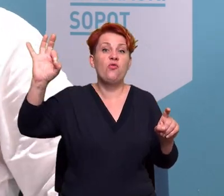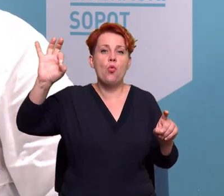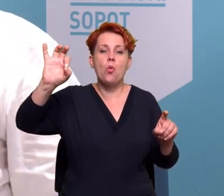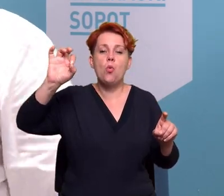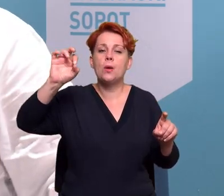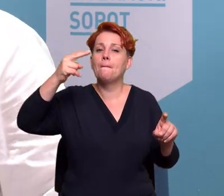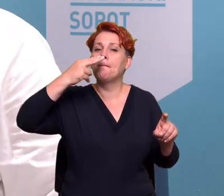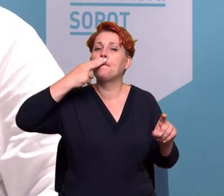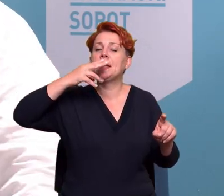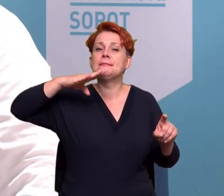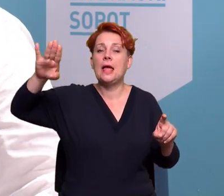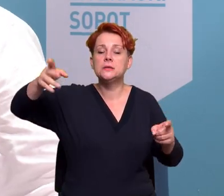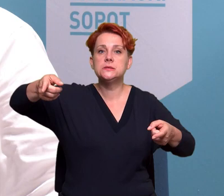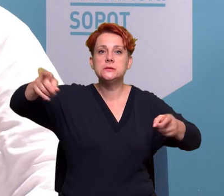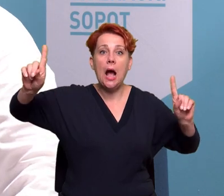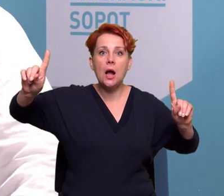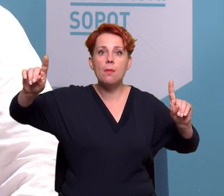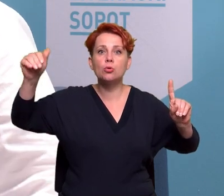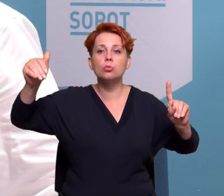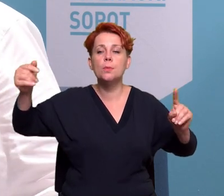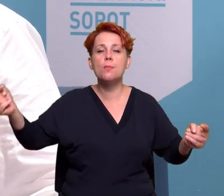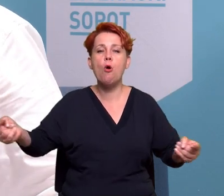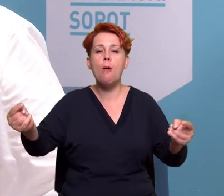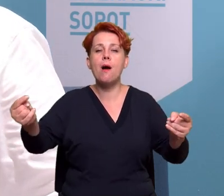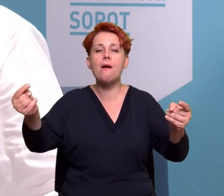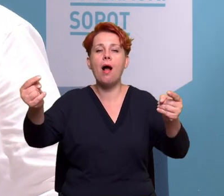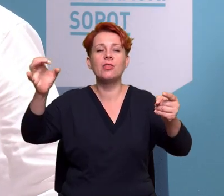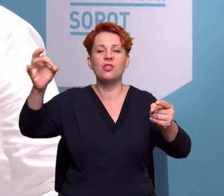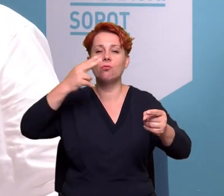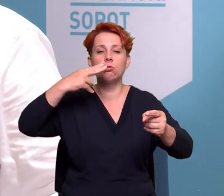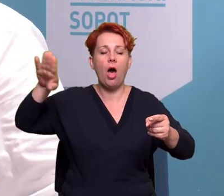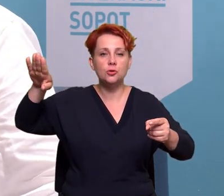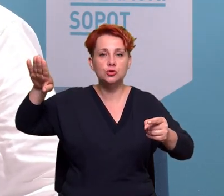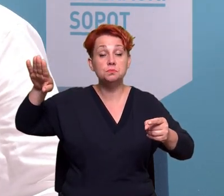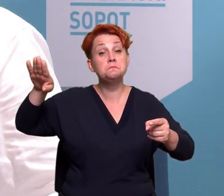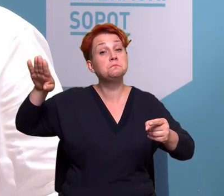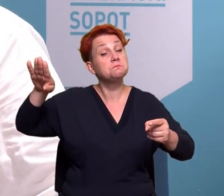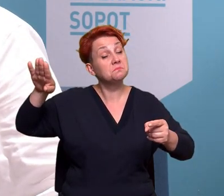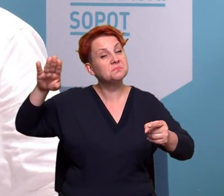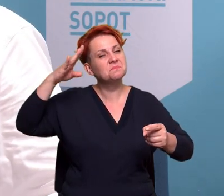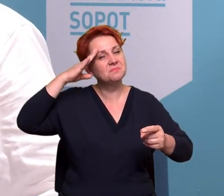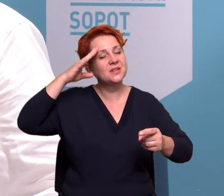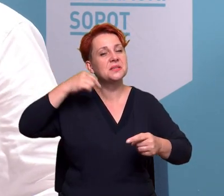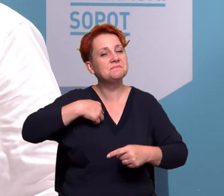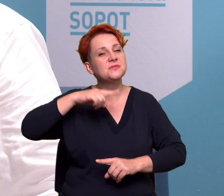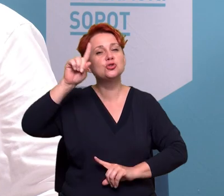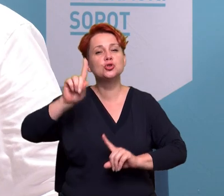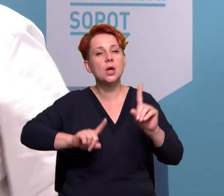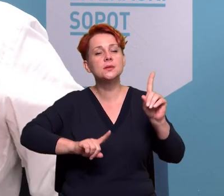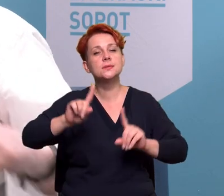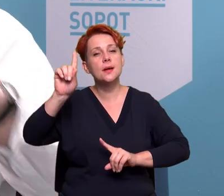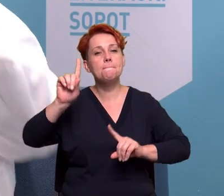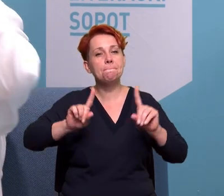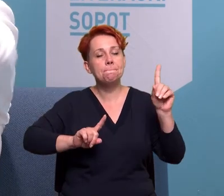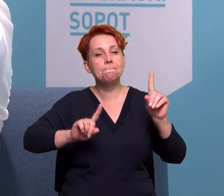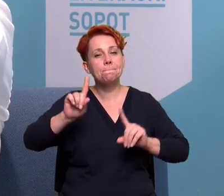jest zakazany, bo to może podpadać pod propagandę nazistowską. Ale jak czasem, wiecie państwo, trafiam